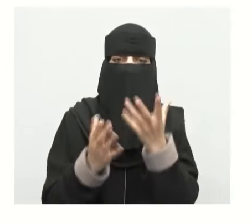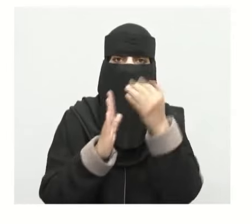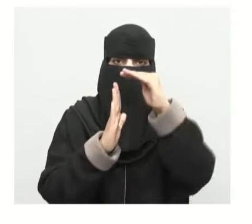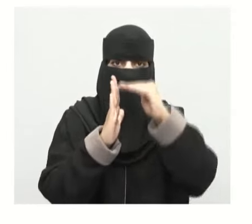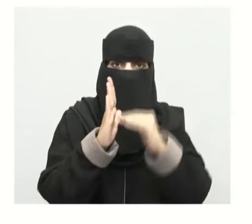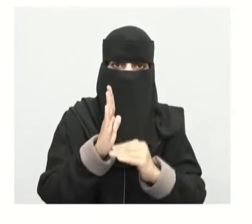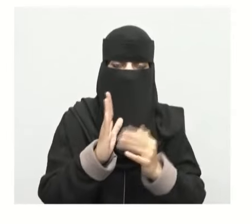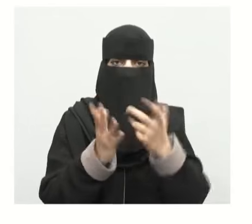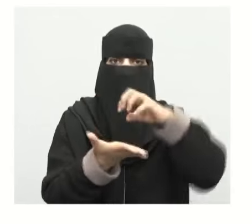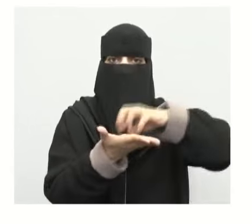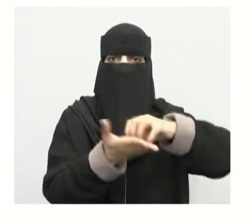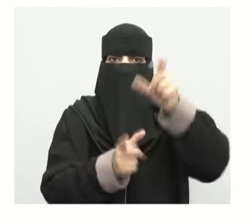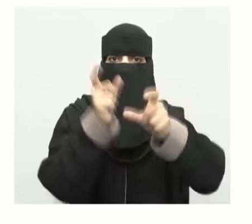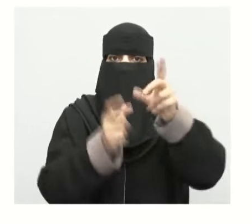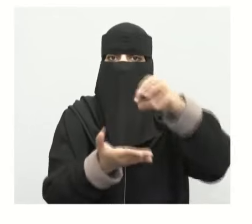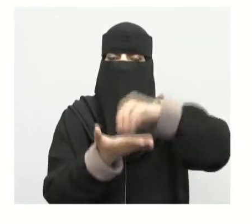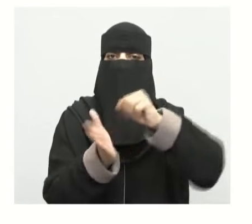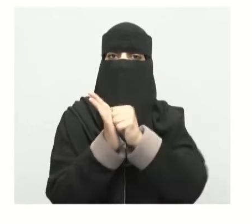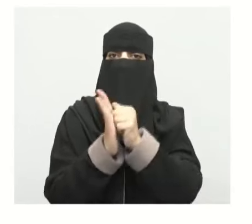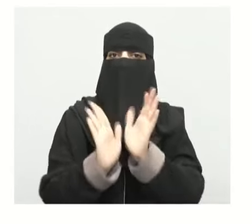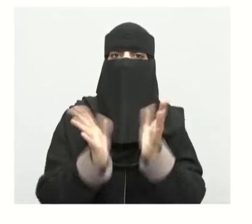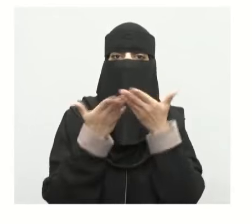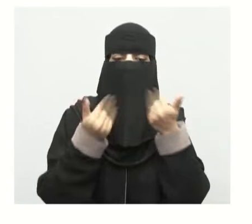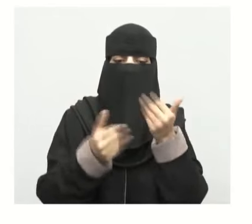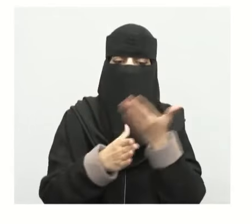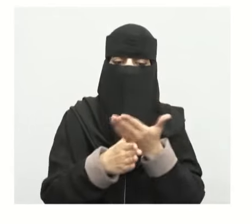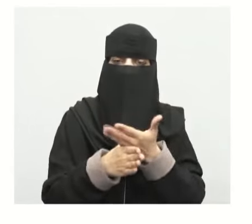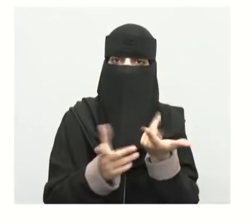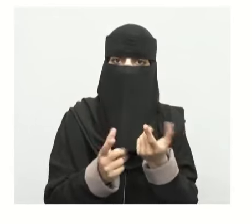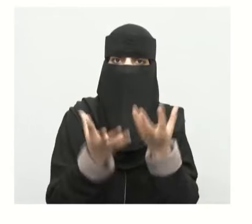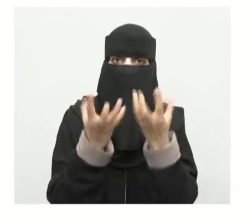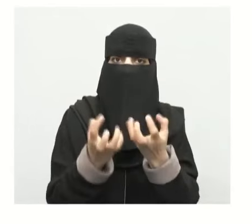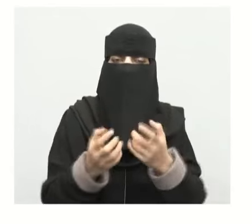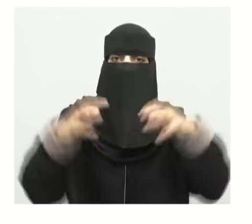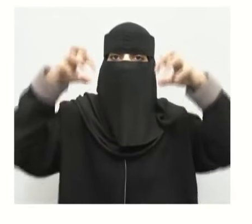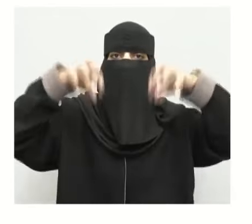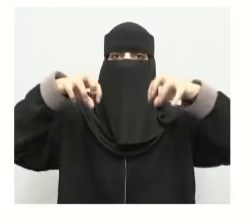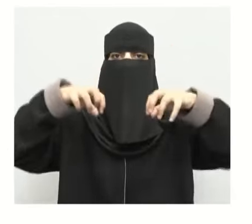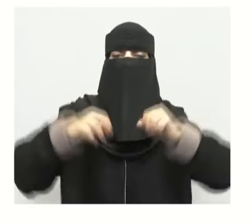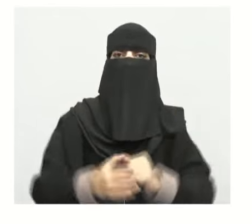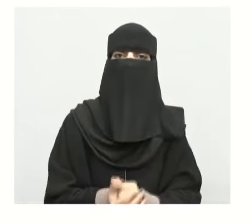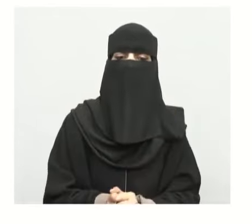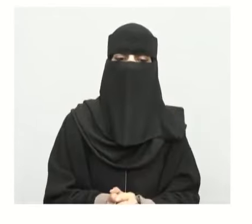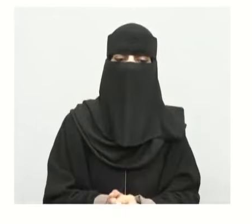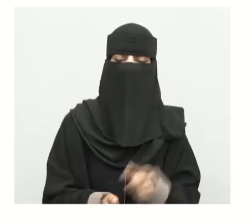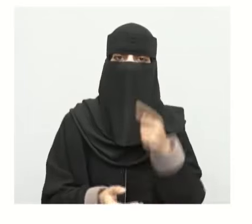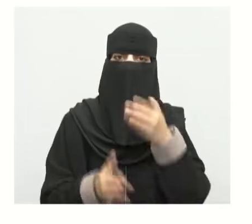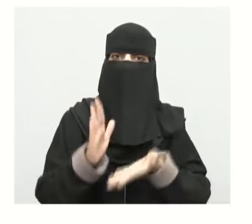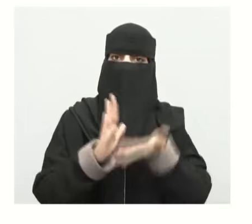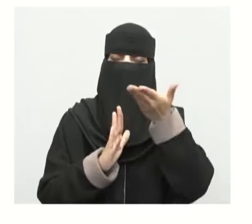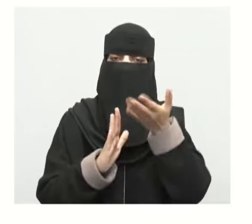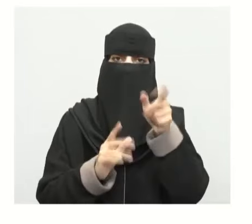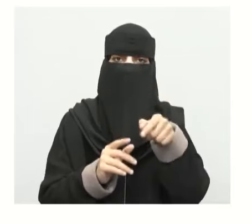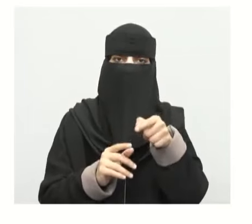انخفاض الكثافه السكانيه فيها بسبب قله الامطار وارتفاع